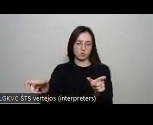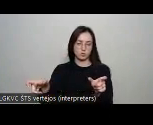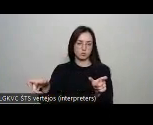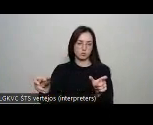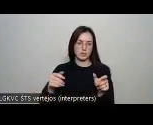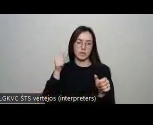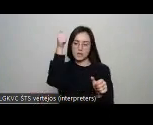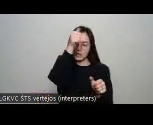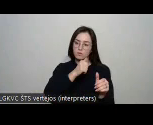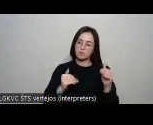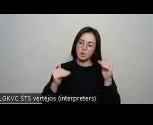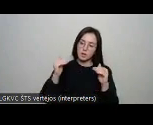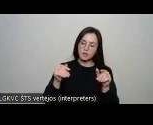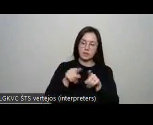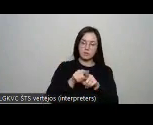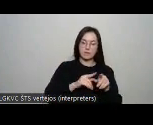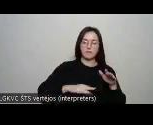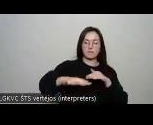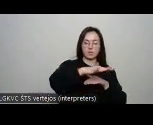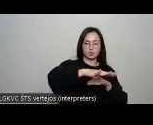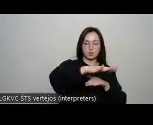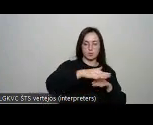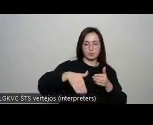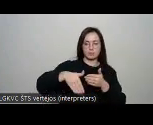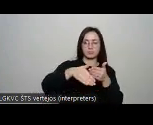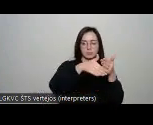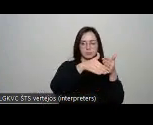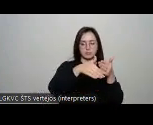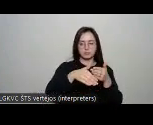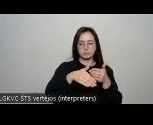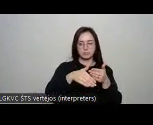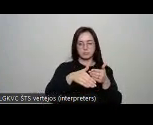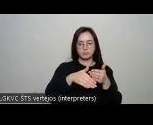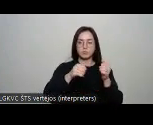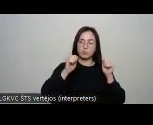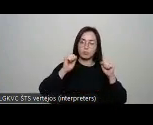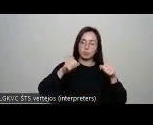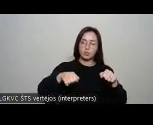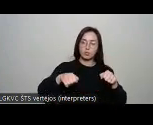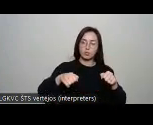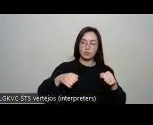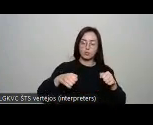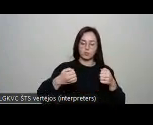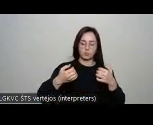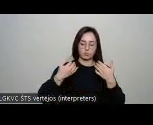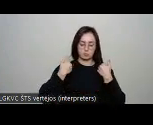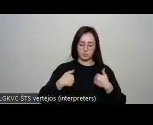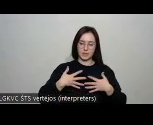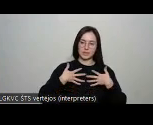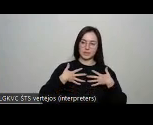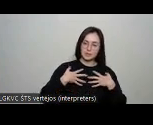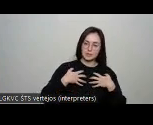lygmenių, tiek visos visuomenės lygmenių, nes būtų galima turėti sveiką